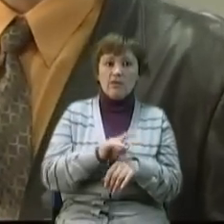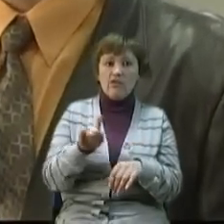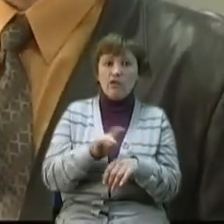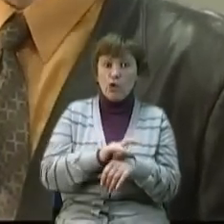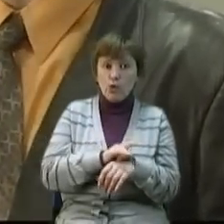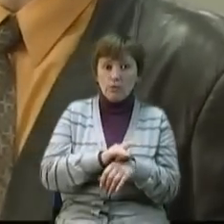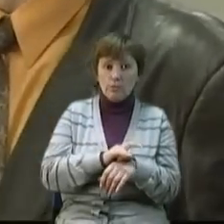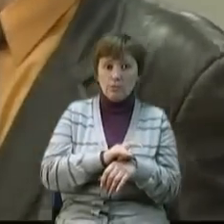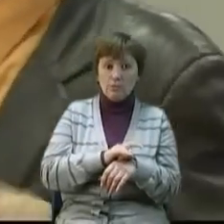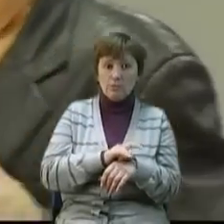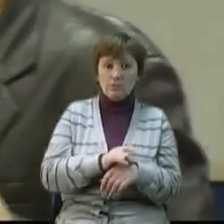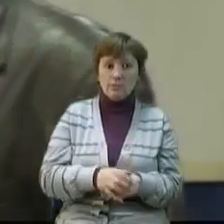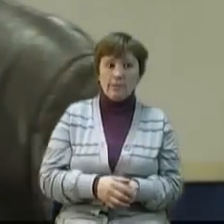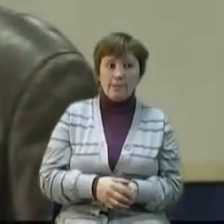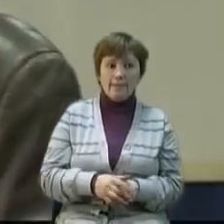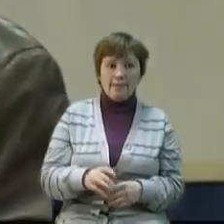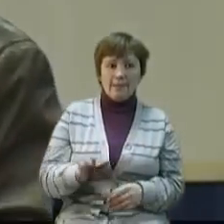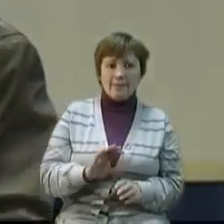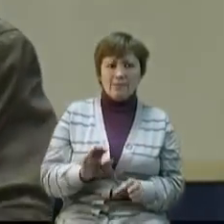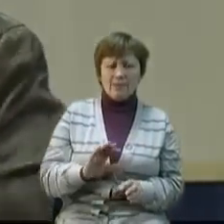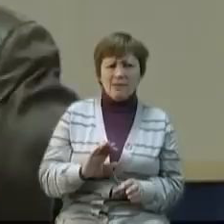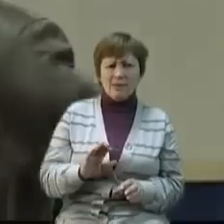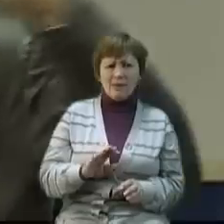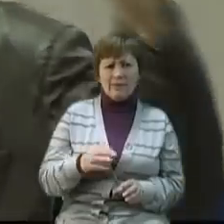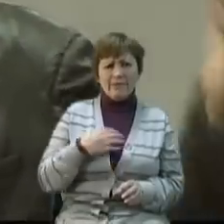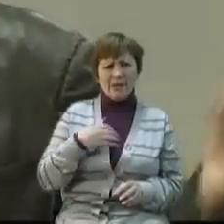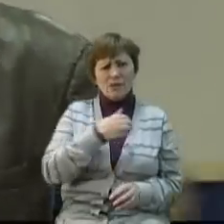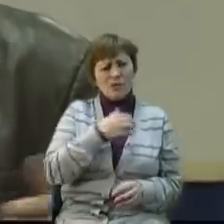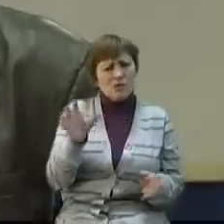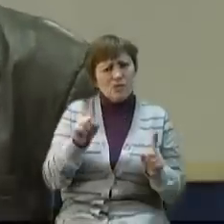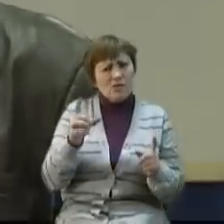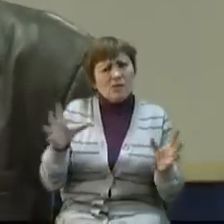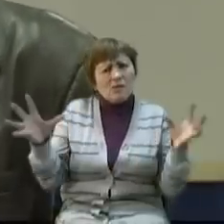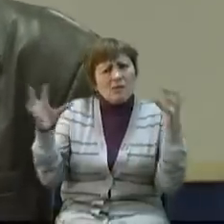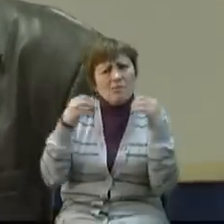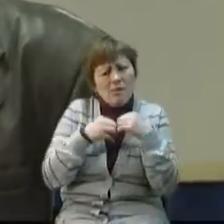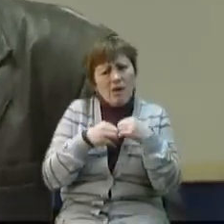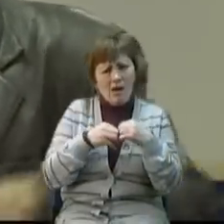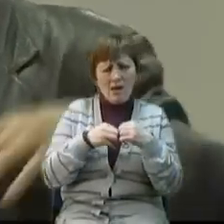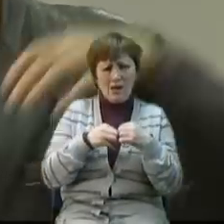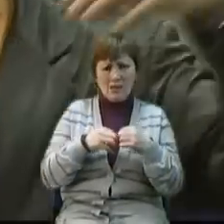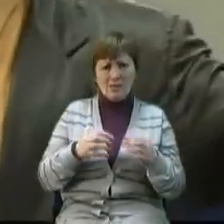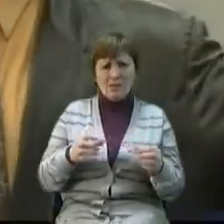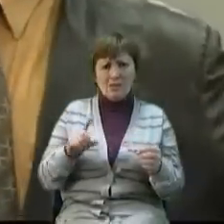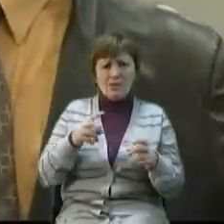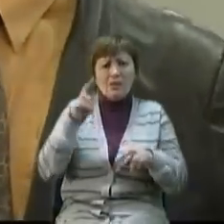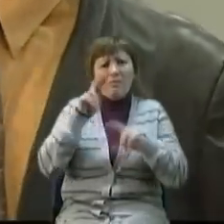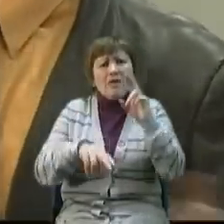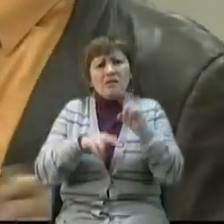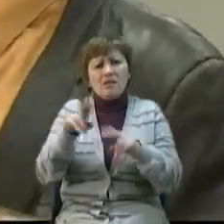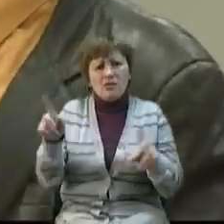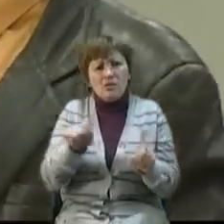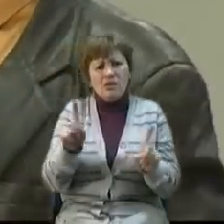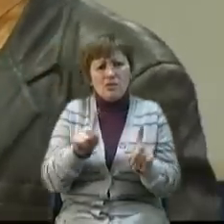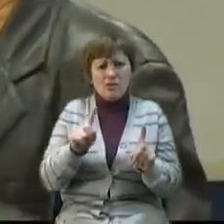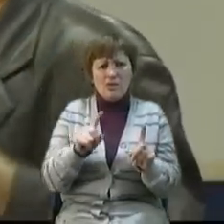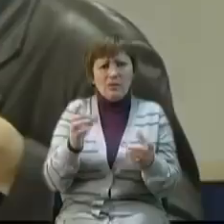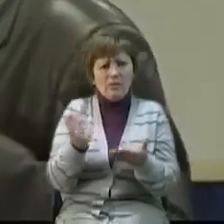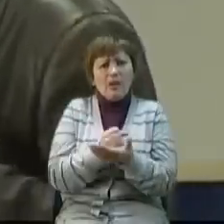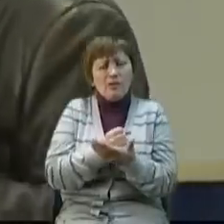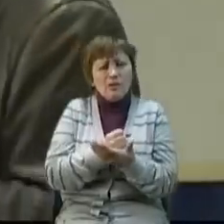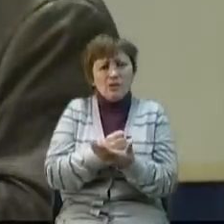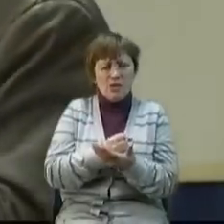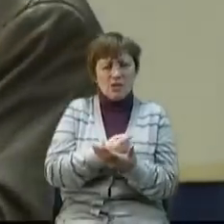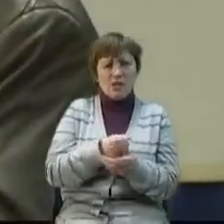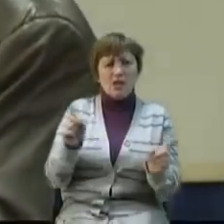Вру, то есть... Не-не, я хочу что-то собрать со Христом и с Евангелием, что-то построить со Христом и с Евангелием,